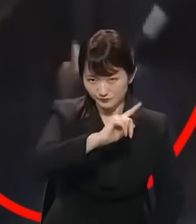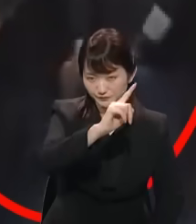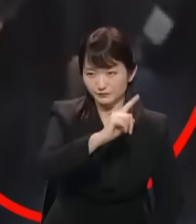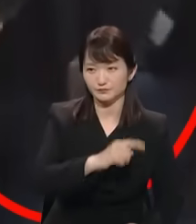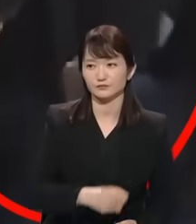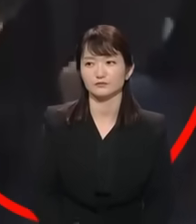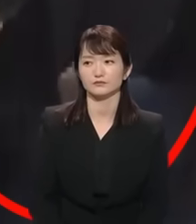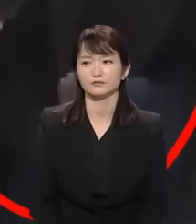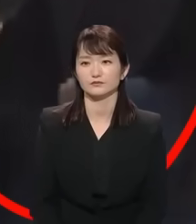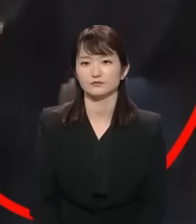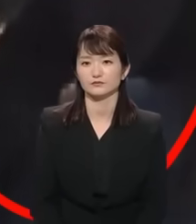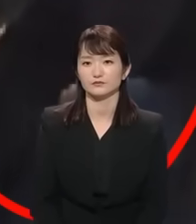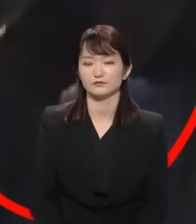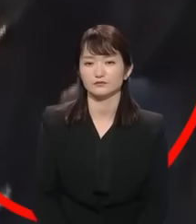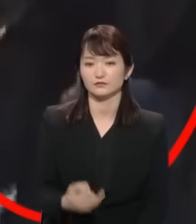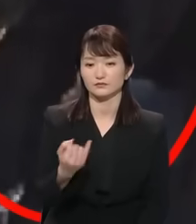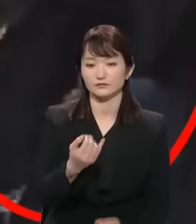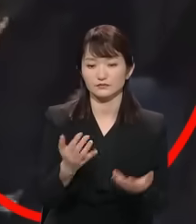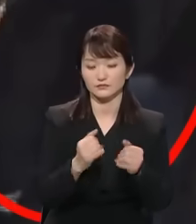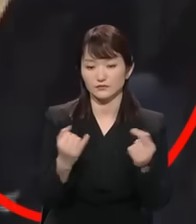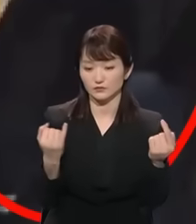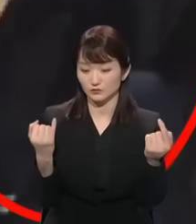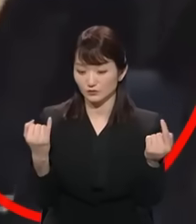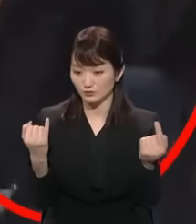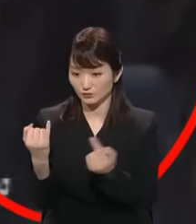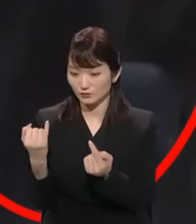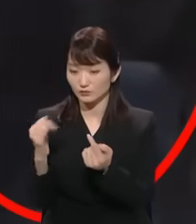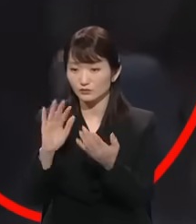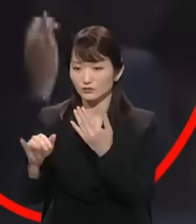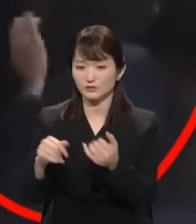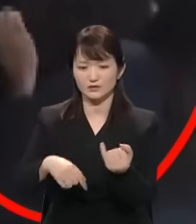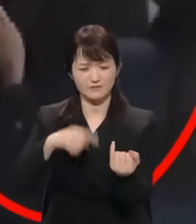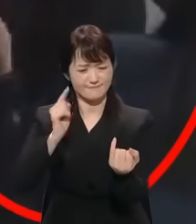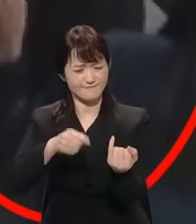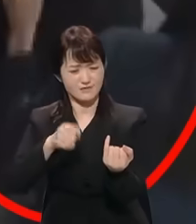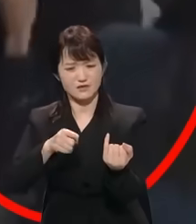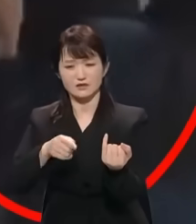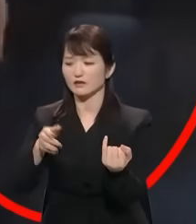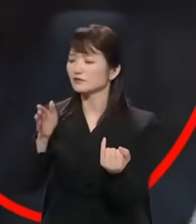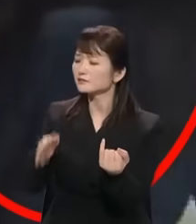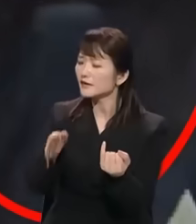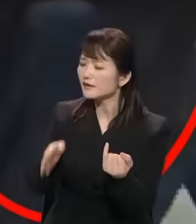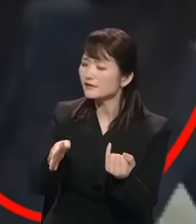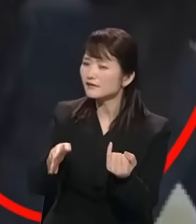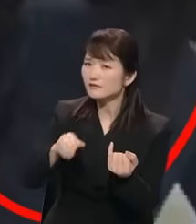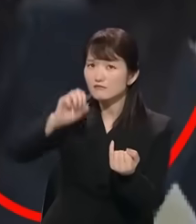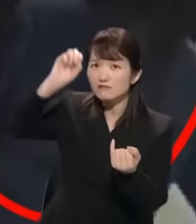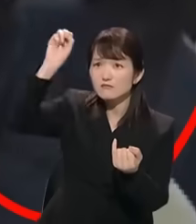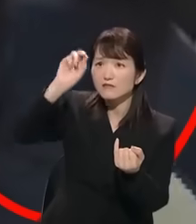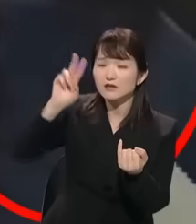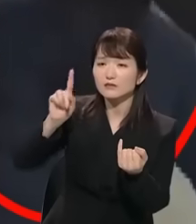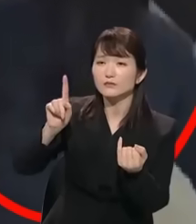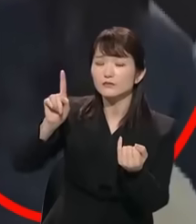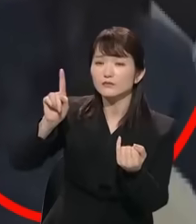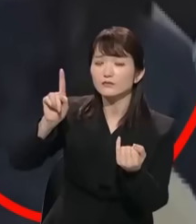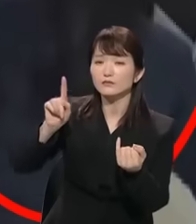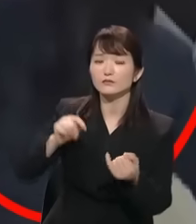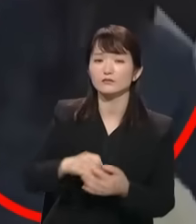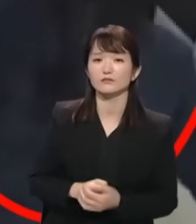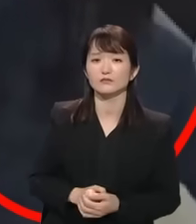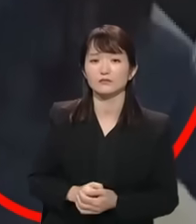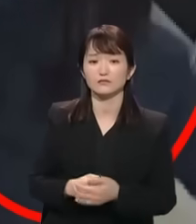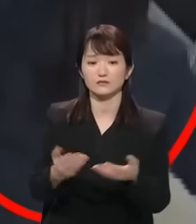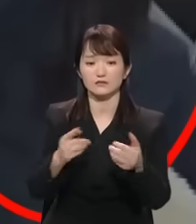근데이 여직원이 온 이후에도 계속 저렇게 대질 하다가 하지 마세요라고 하니까 갑자기 아까 말씀드린 대로